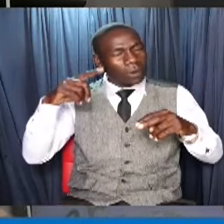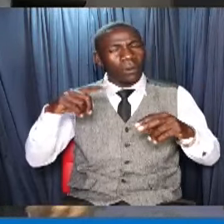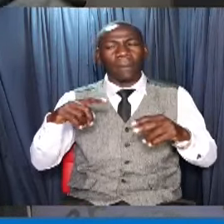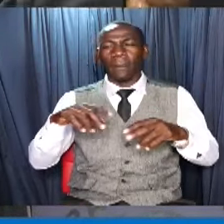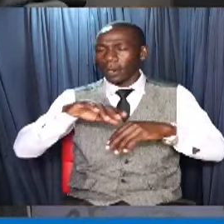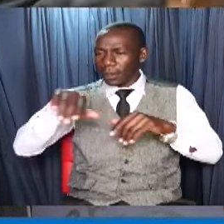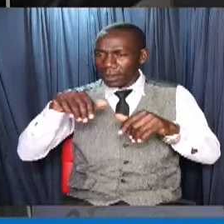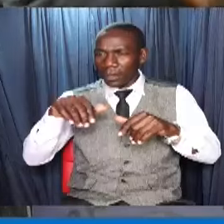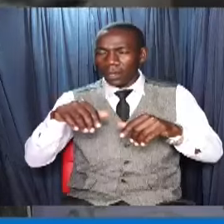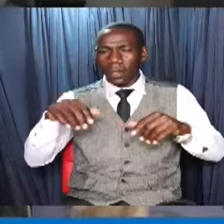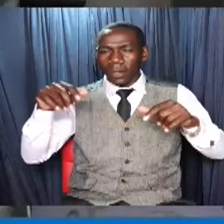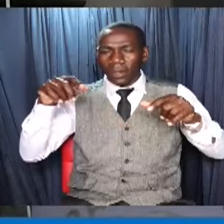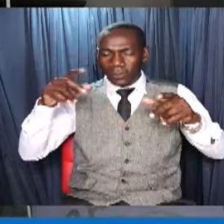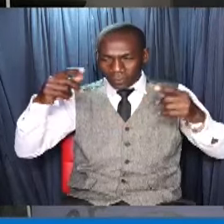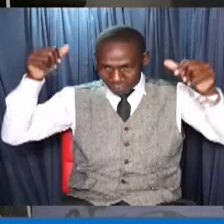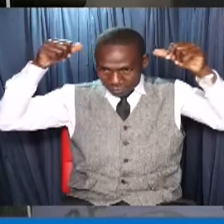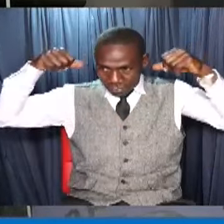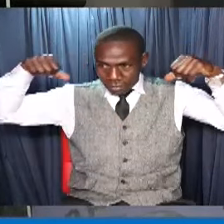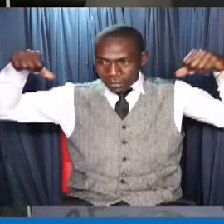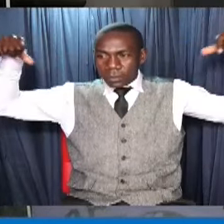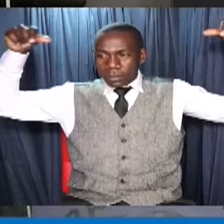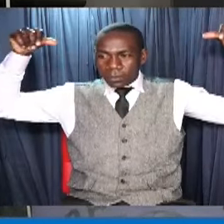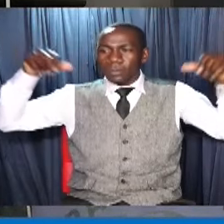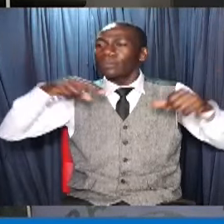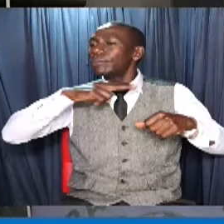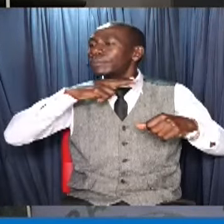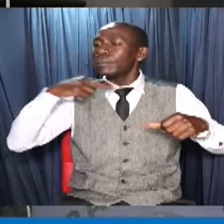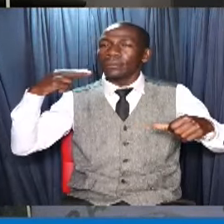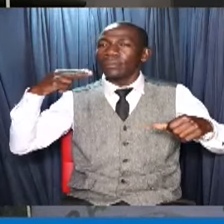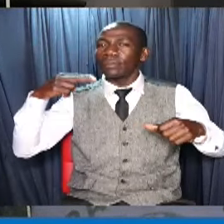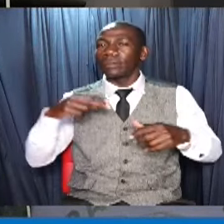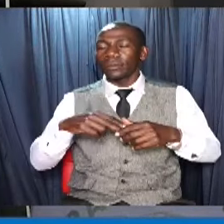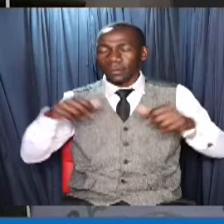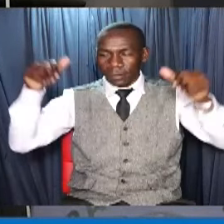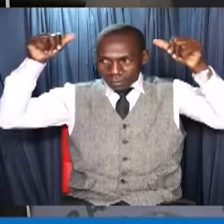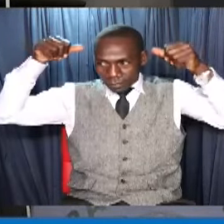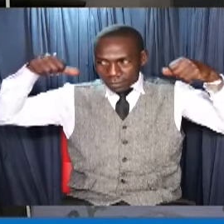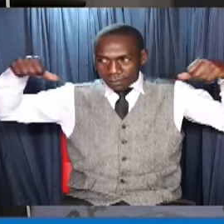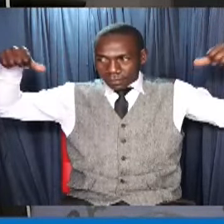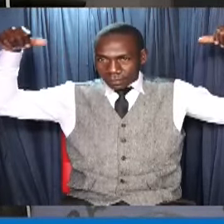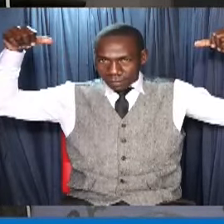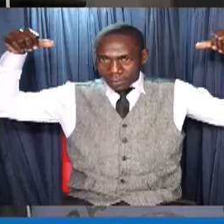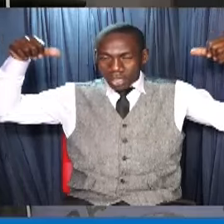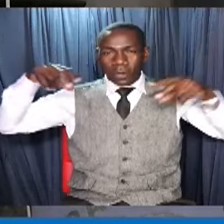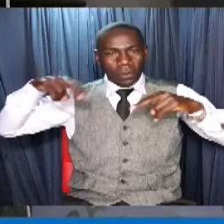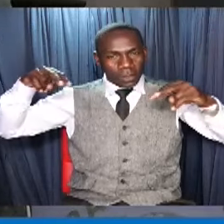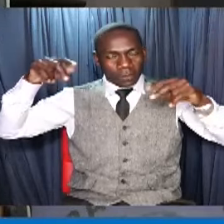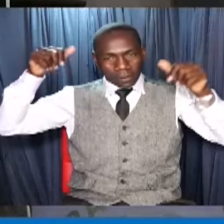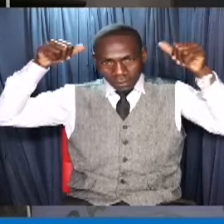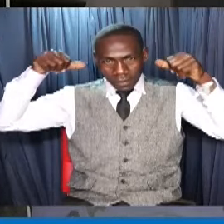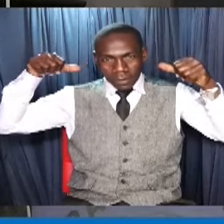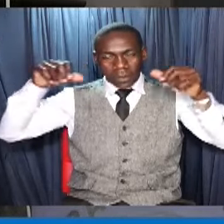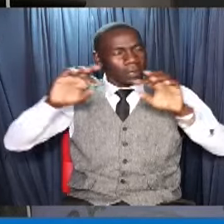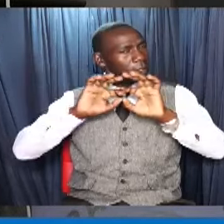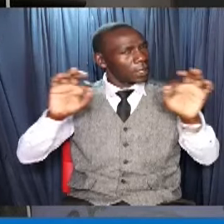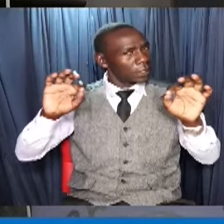look for a ram. Inatafutwa itobolewe. They seek so that they slay it. Inatafutwa. They na ili itafutwe. So for it to go look